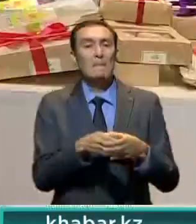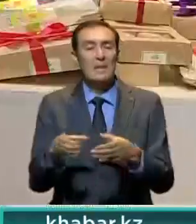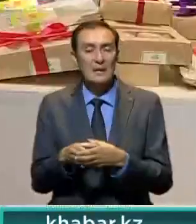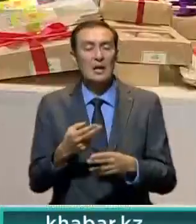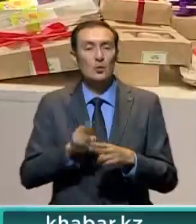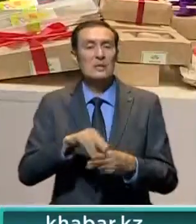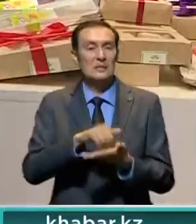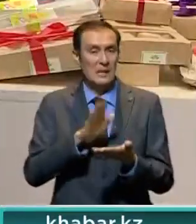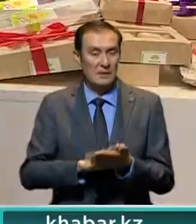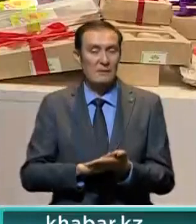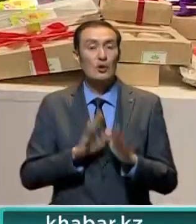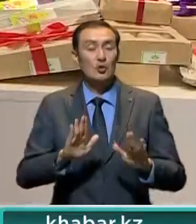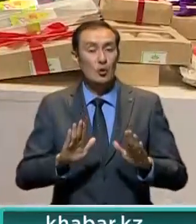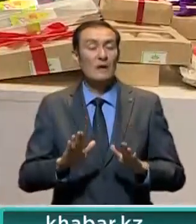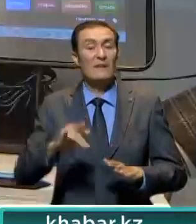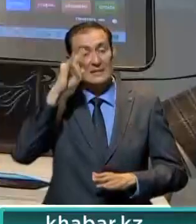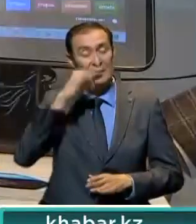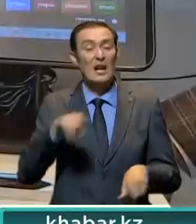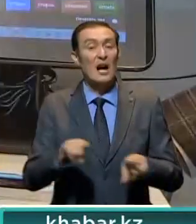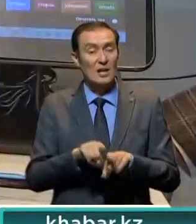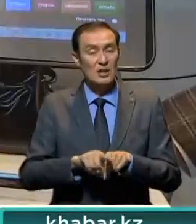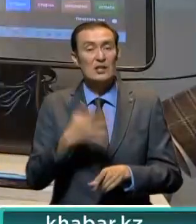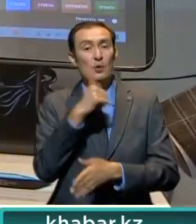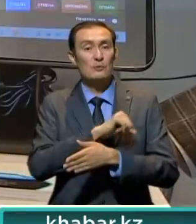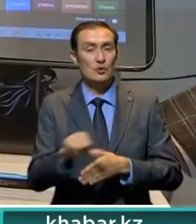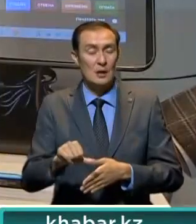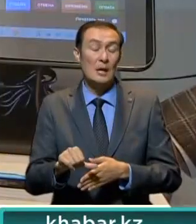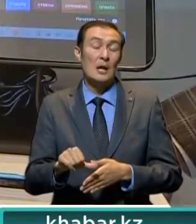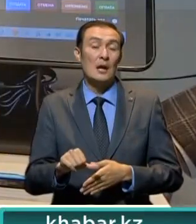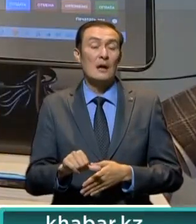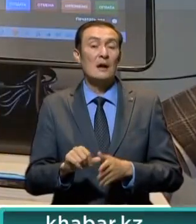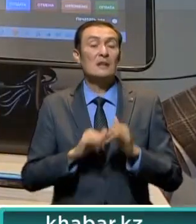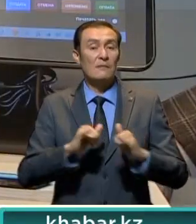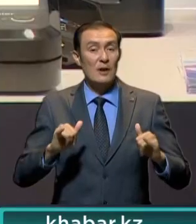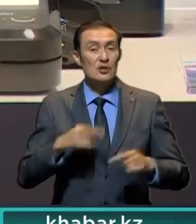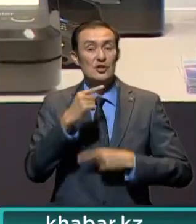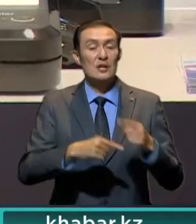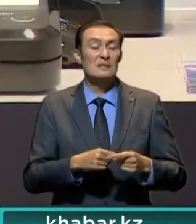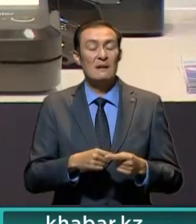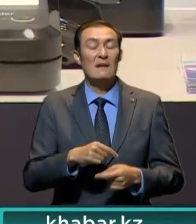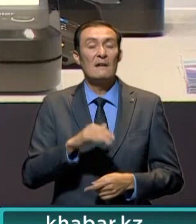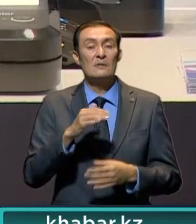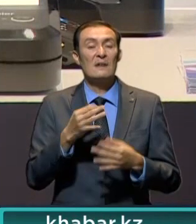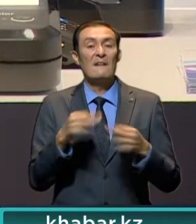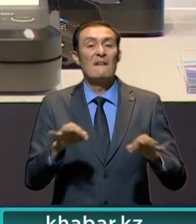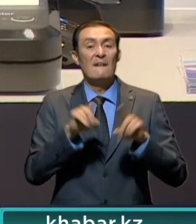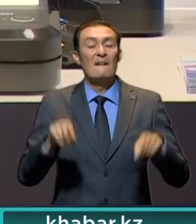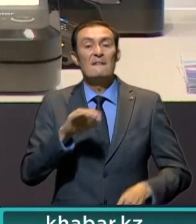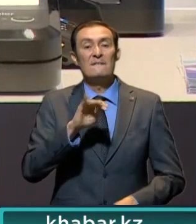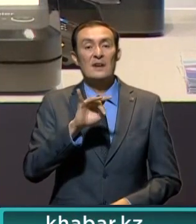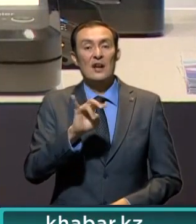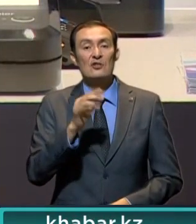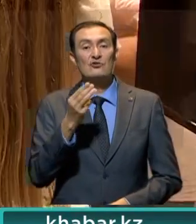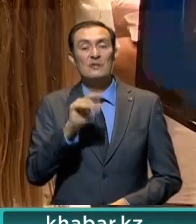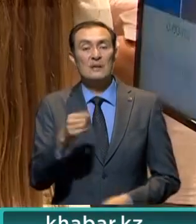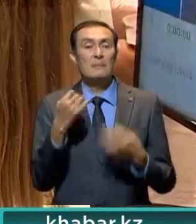которые зарекомендовали себя не только по всему Казахстану, но и в других странах. Причем развиваются они через франшизу. Это когда бизнесмен продает